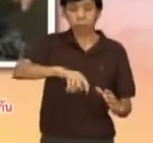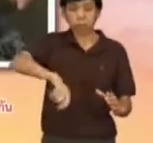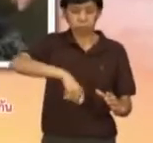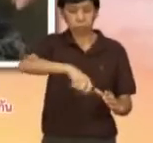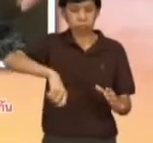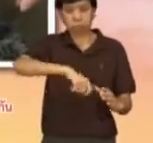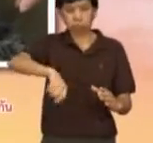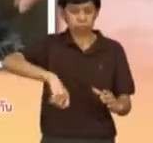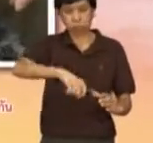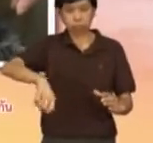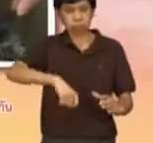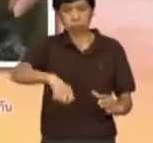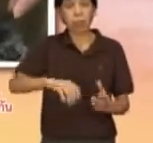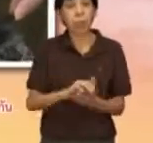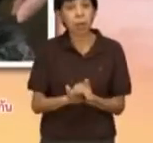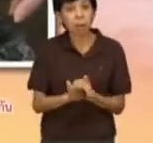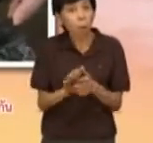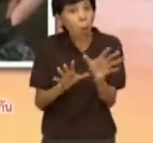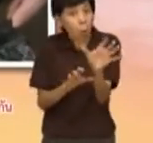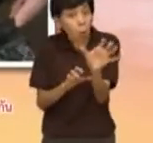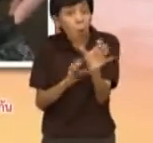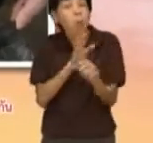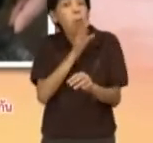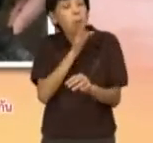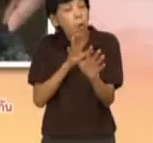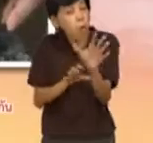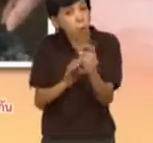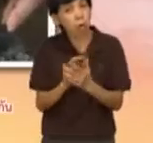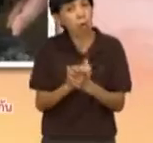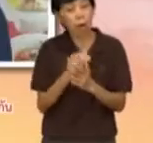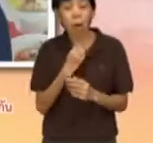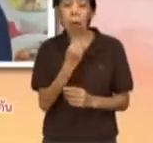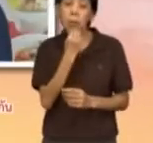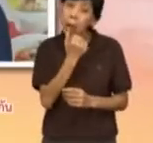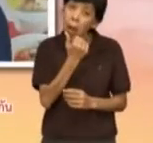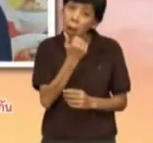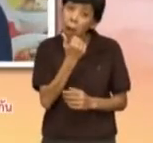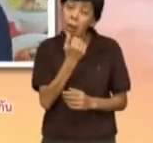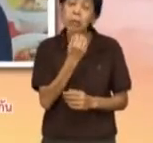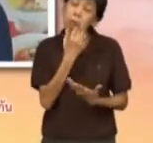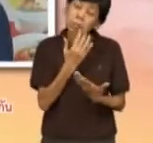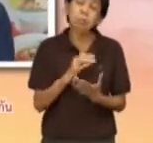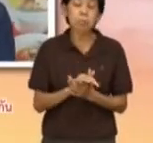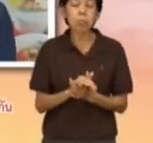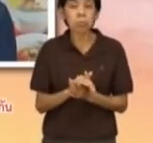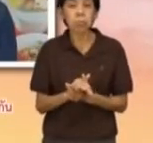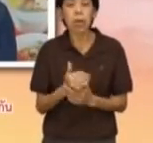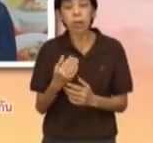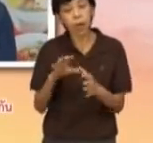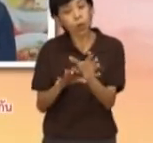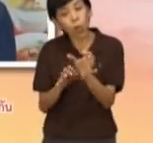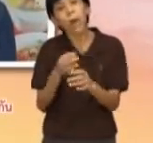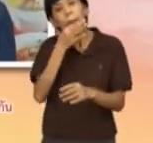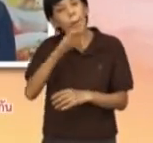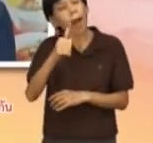จนข้นเลย เนื้อกุ้งนี่คือถ้าหากว่าใครไม่แพ้กุ้งทะเลก็สามารถที่จะใช้กุ้งทะเ